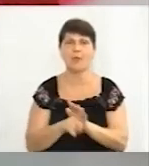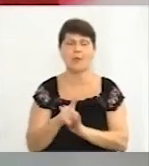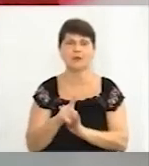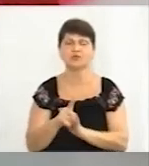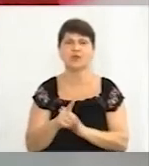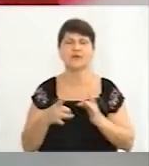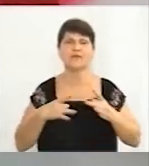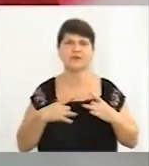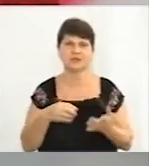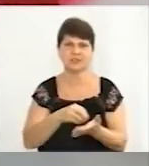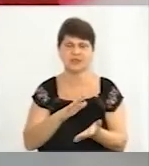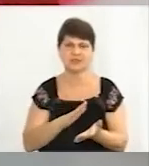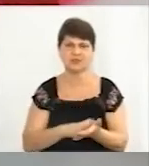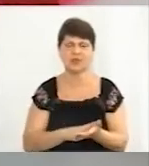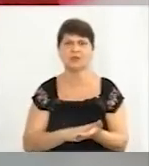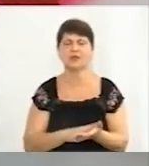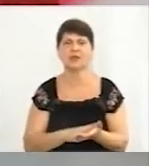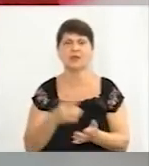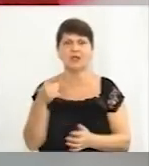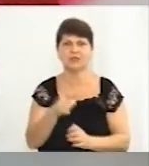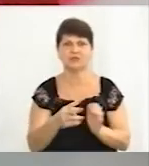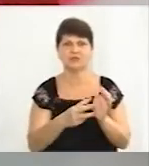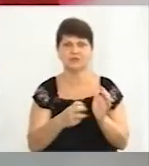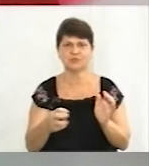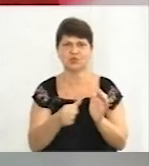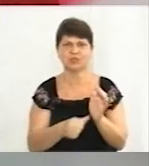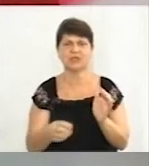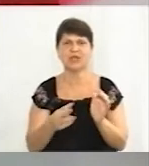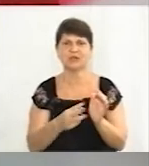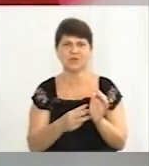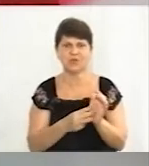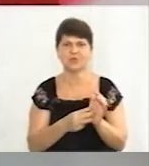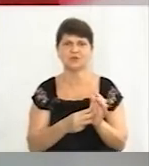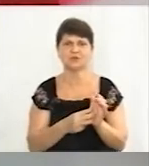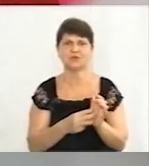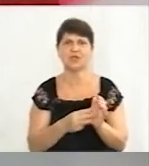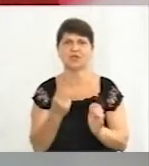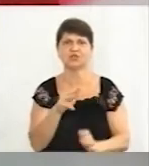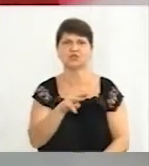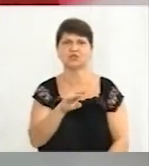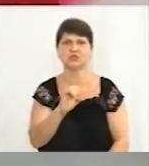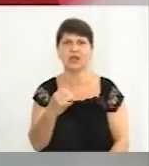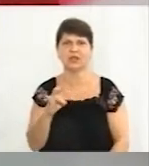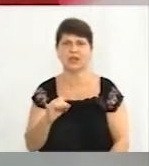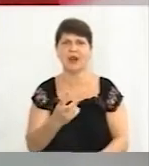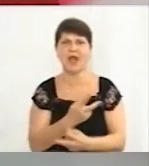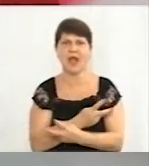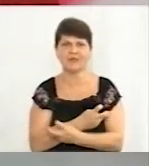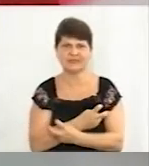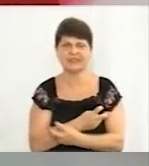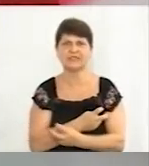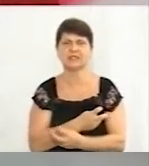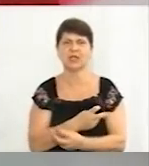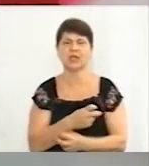2005 року, а саме 14 червня 1868 народився Карл Ландштейнер, австрійський лікар-імунолог,